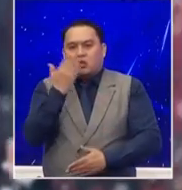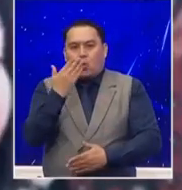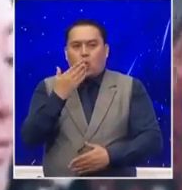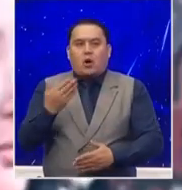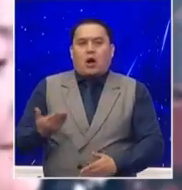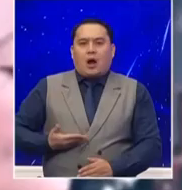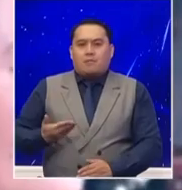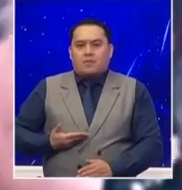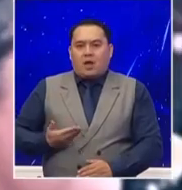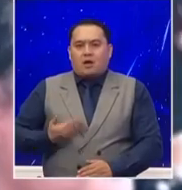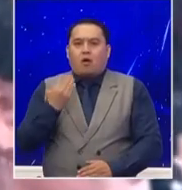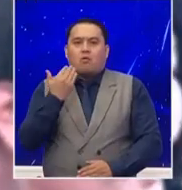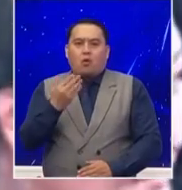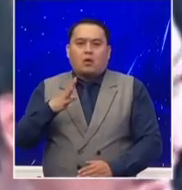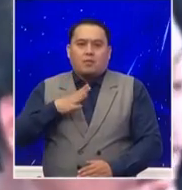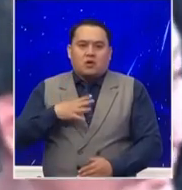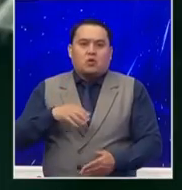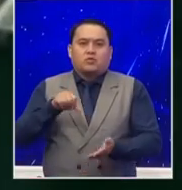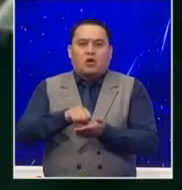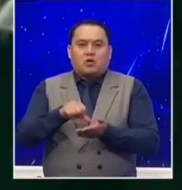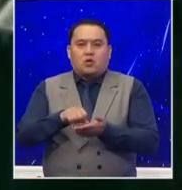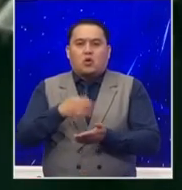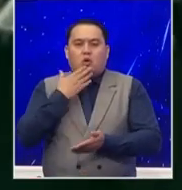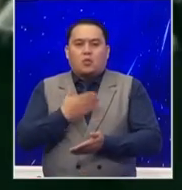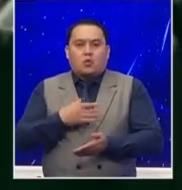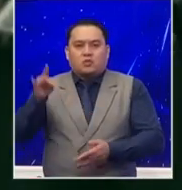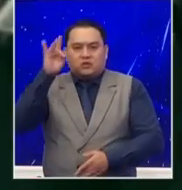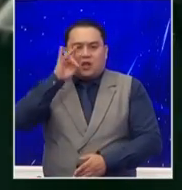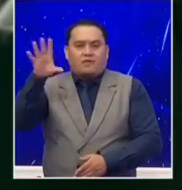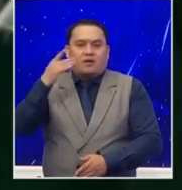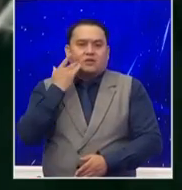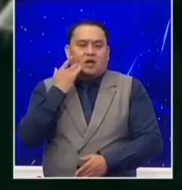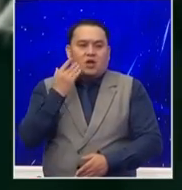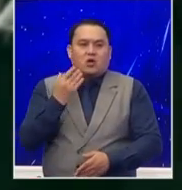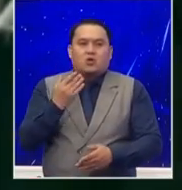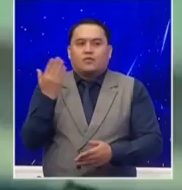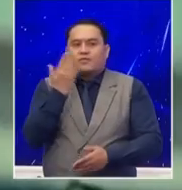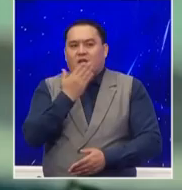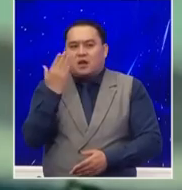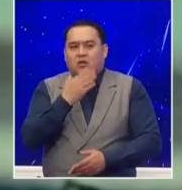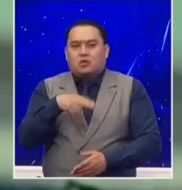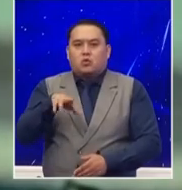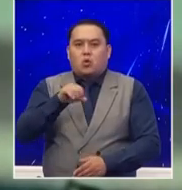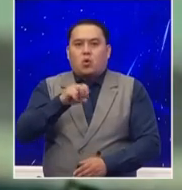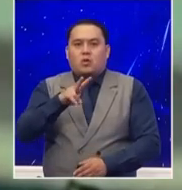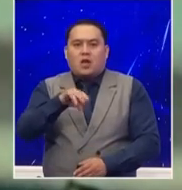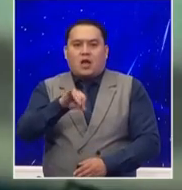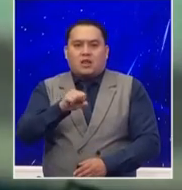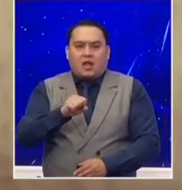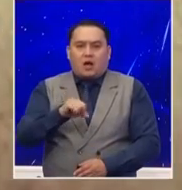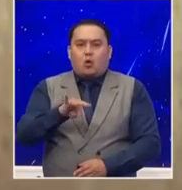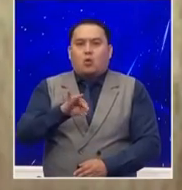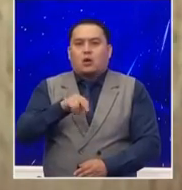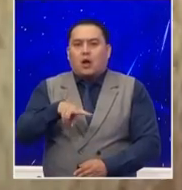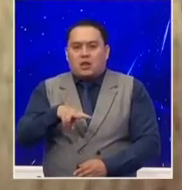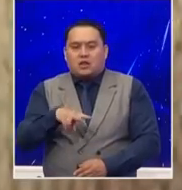культовой комедии «Ангел в тюбетейке», принесшей ему всенародную любовь и славу, он также играл в художественных фильмах «Долана», «Урал, объятый